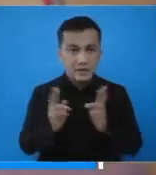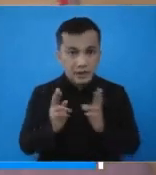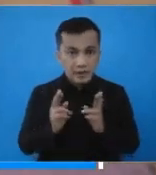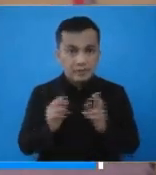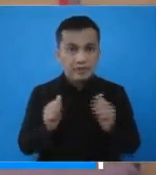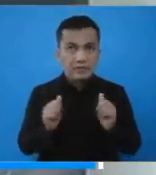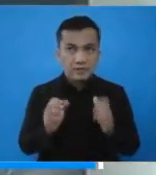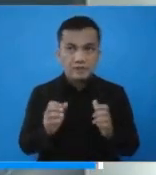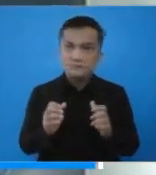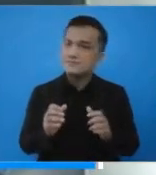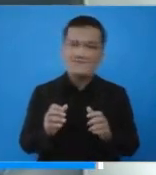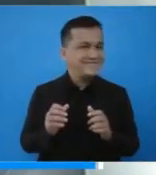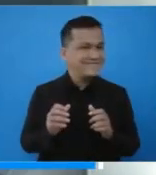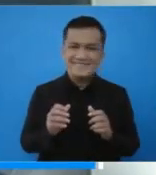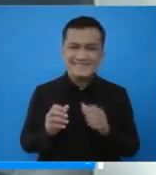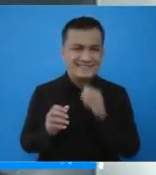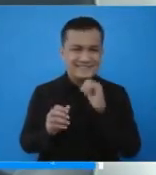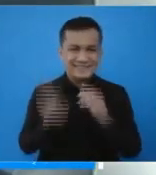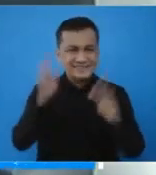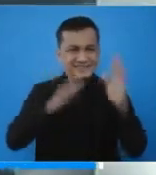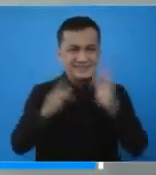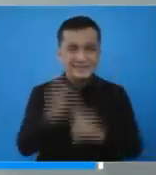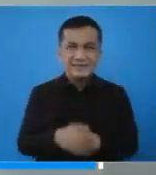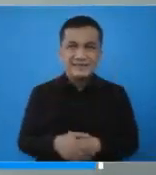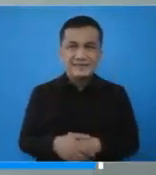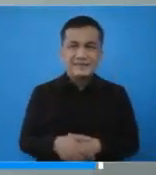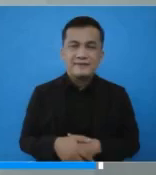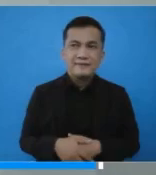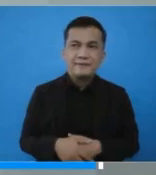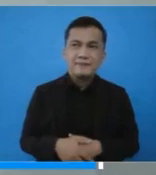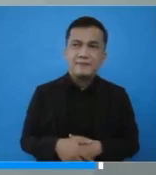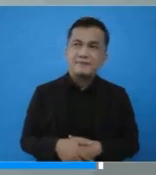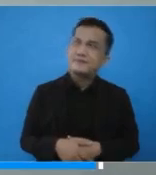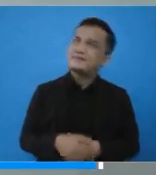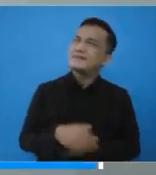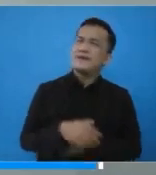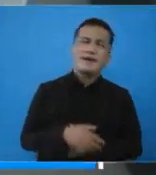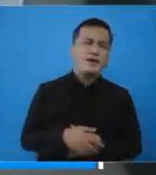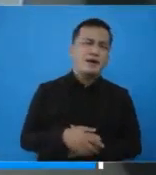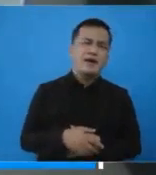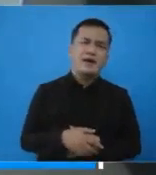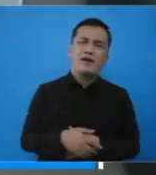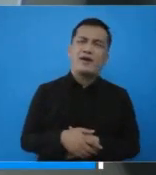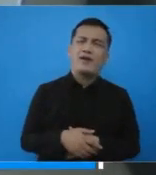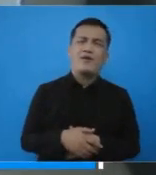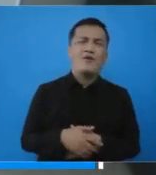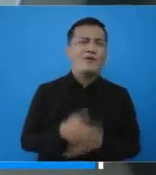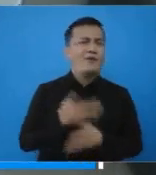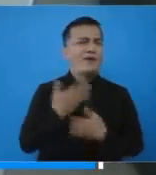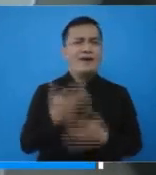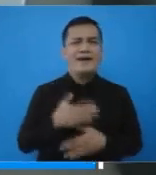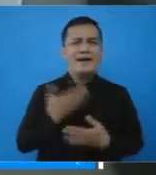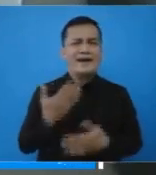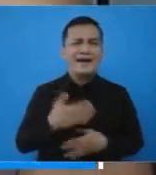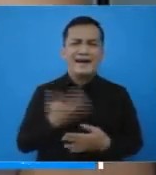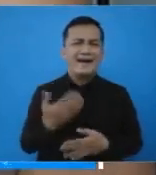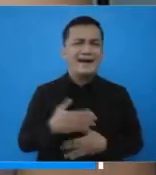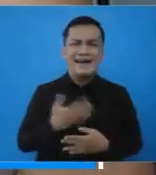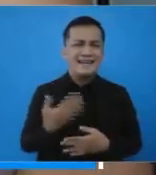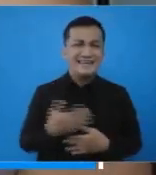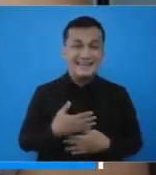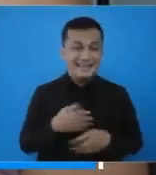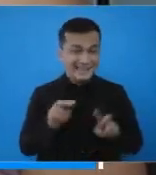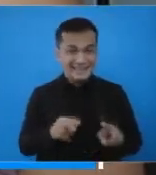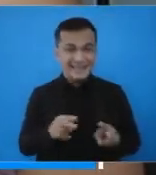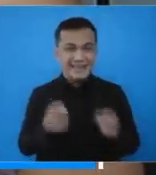Nito ang nangyari ng buhay ko. Mas okay po dito kaysa natira namin dati. Binabaha kami. Tapos tinutuluan kami ng